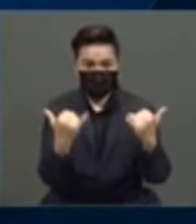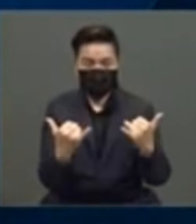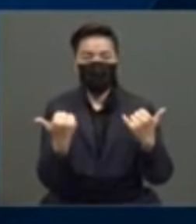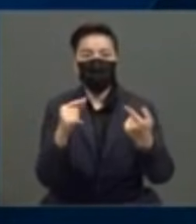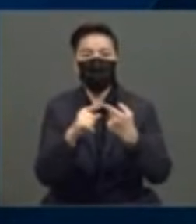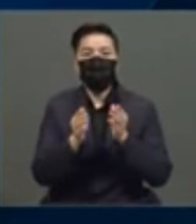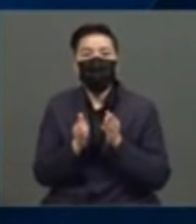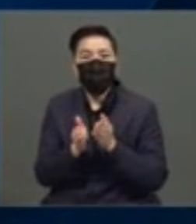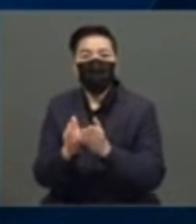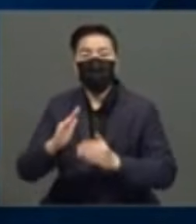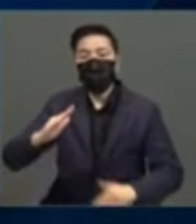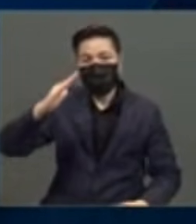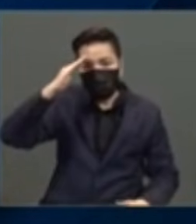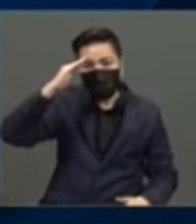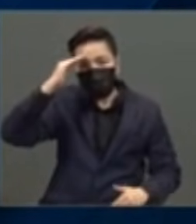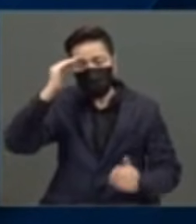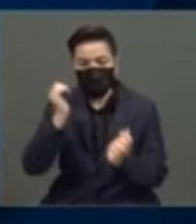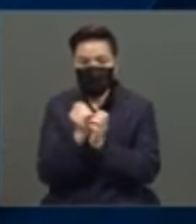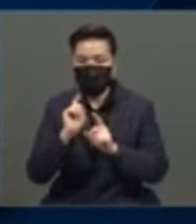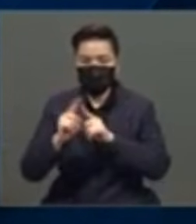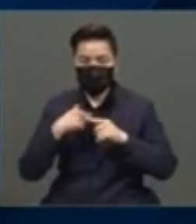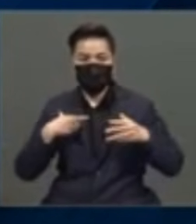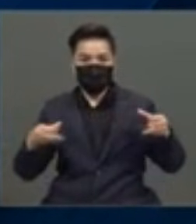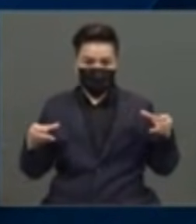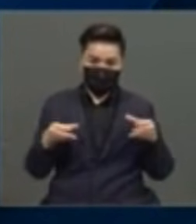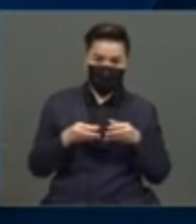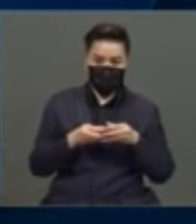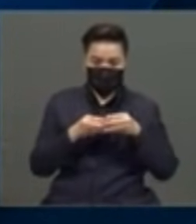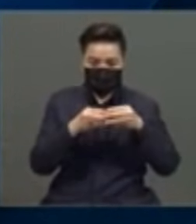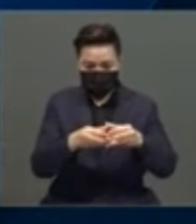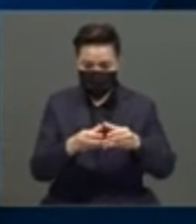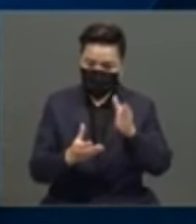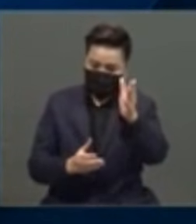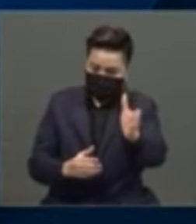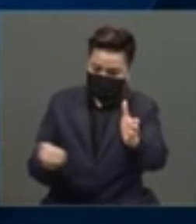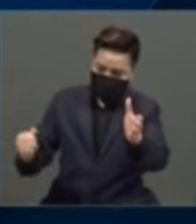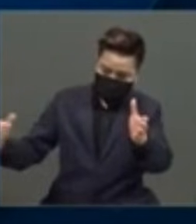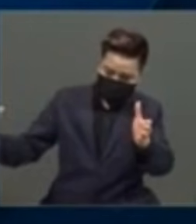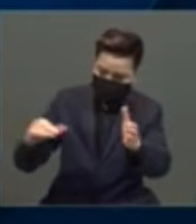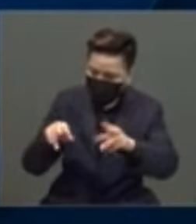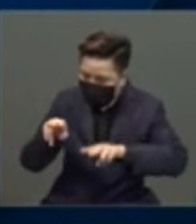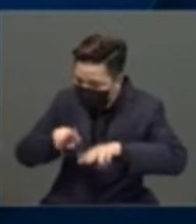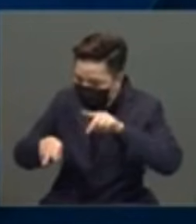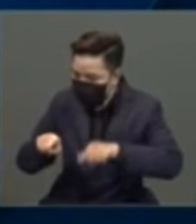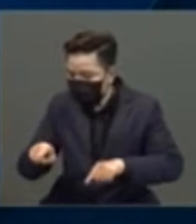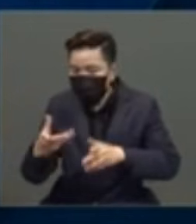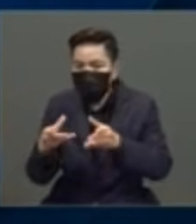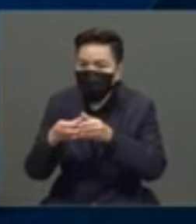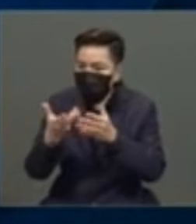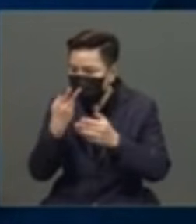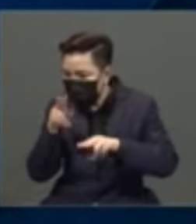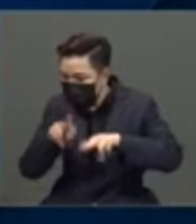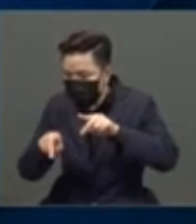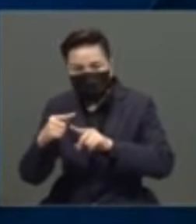นะครับฝ่ายมั่นคงจะมีชุด ที่เรียกว่าเป็นชุดต